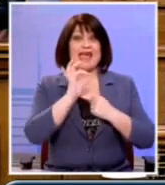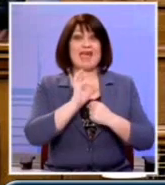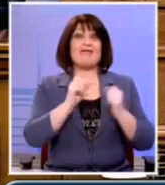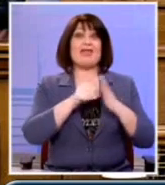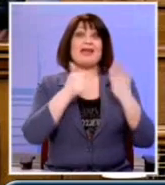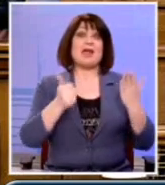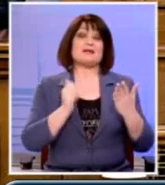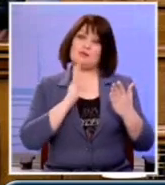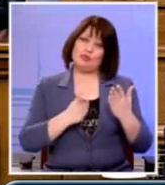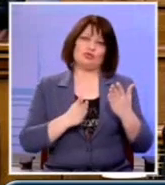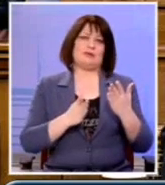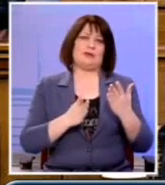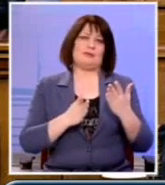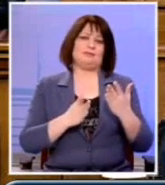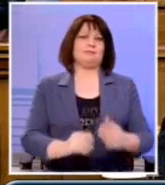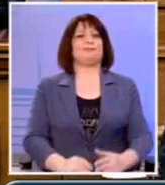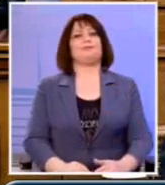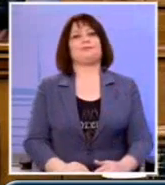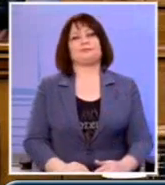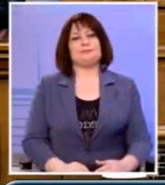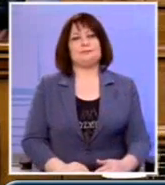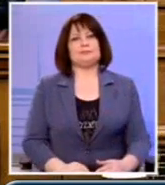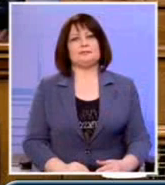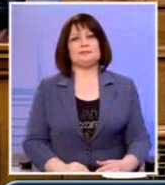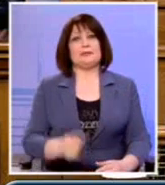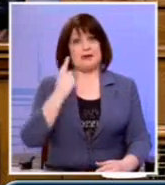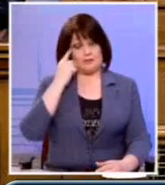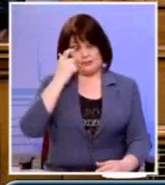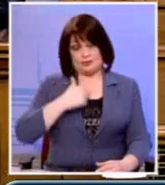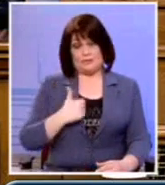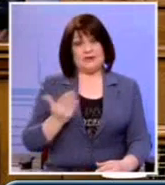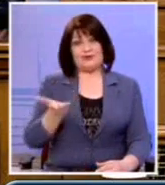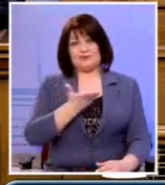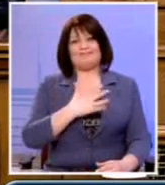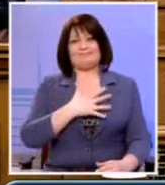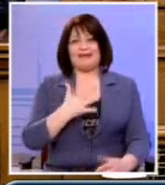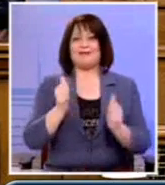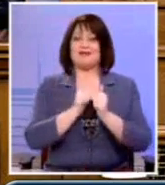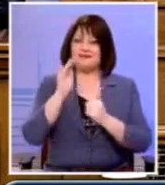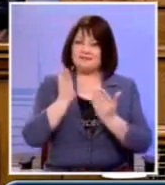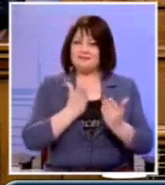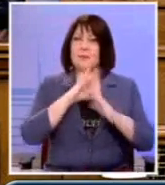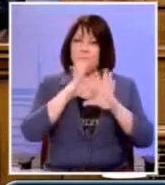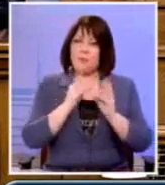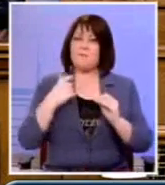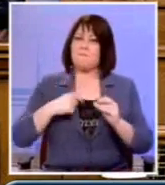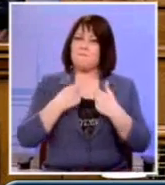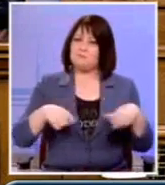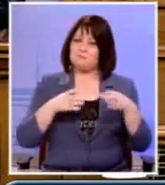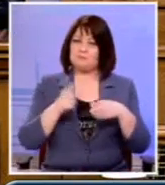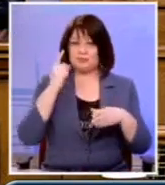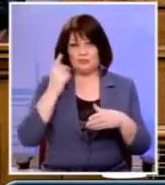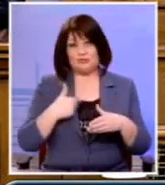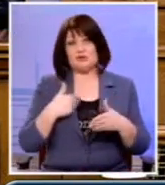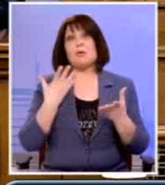μαθηματικά. Νομίζω ότι από την πλευρά μας, κυρία Πρόεδρε, αγαπητοί φίλοι, προσκεκλημένοι, μέλη της Επιτροπής, τα